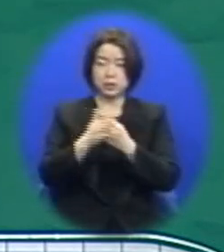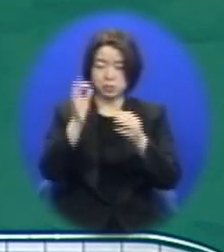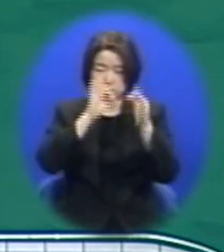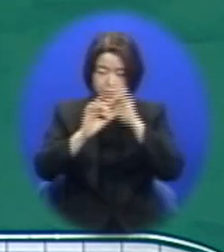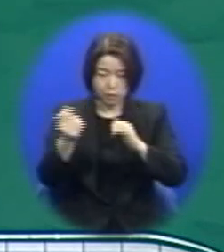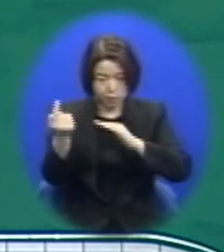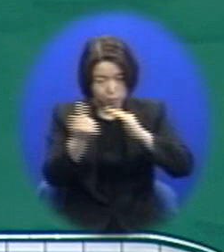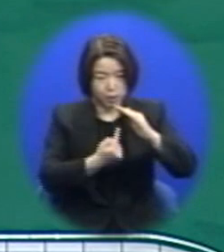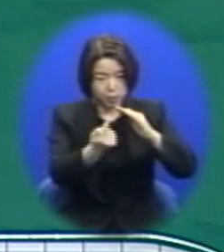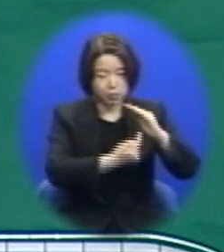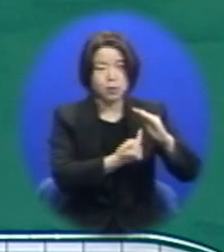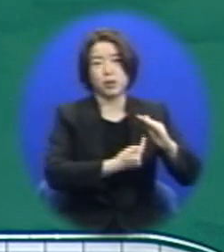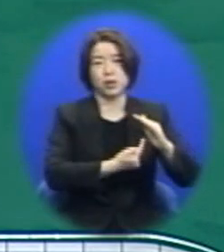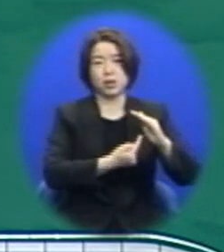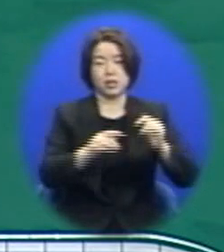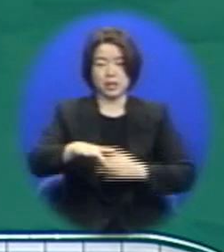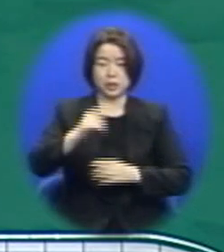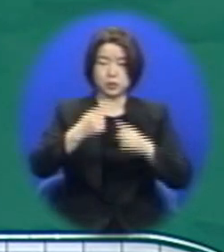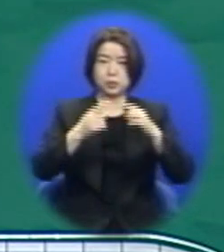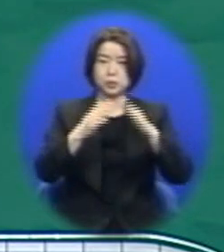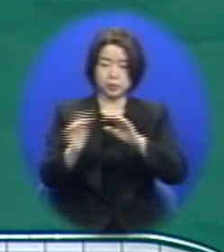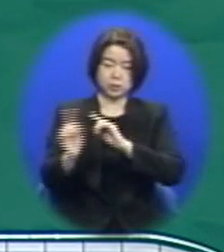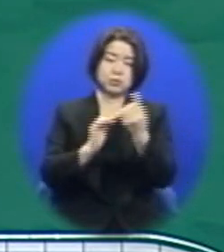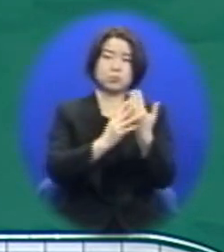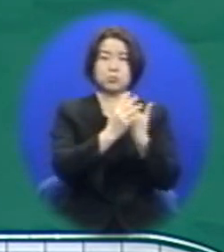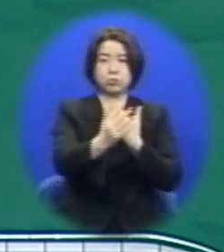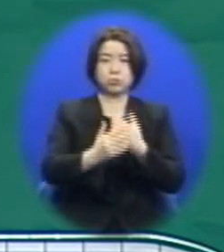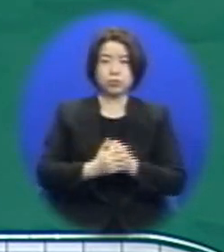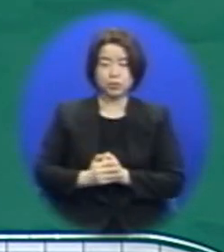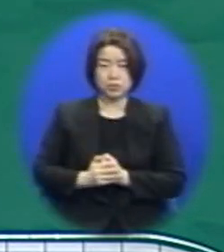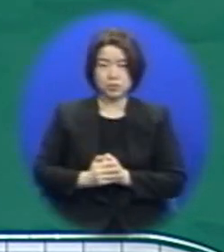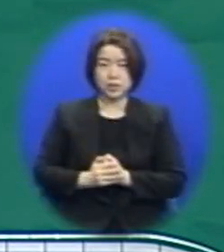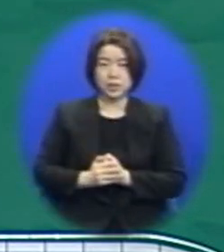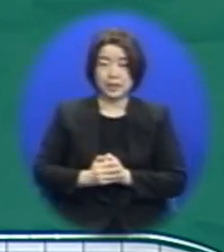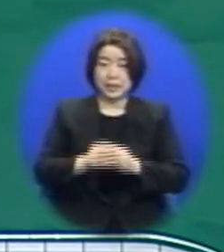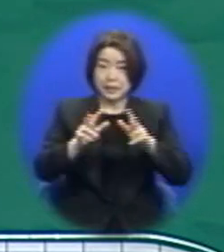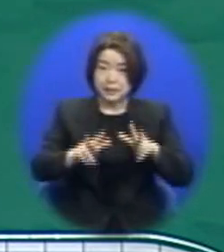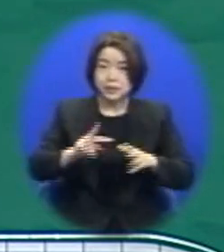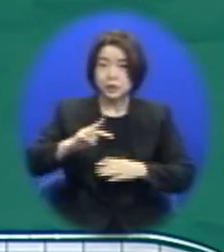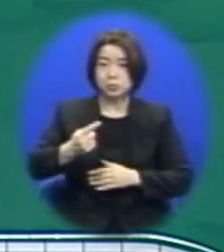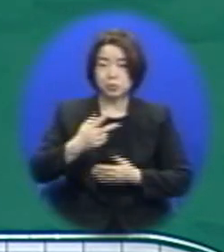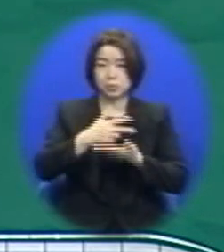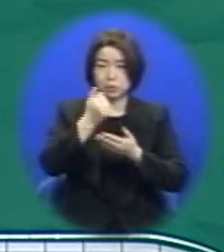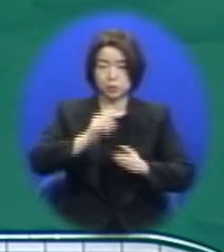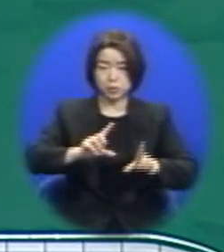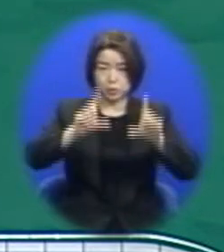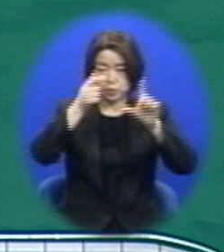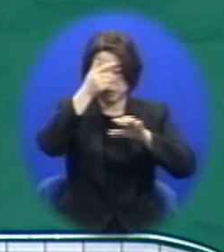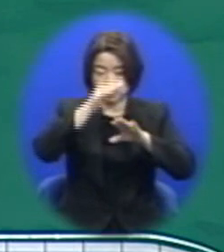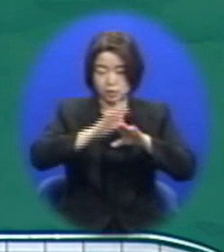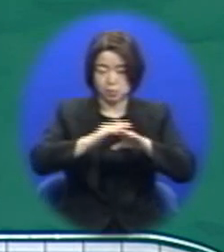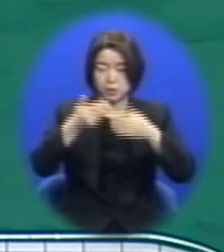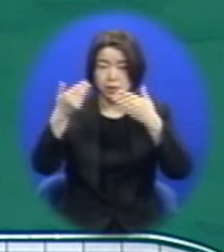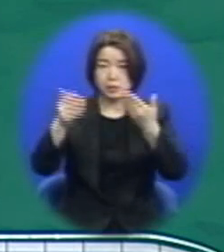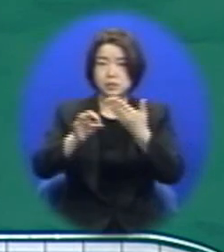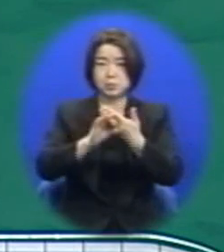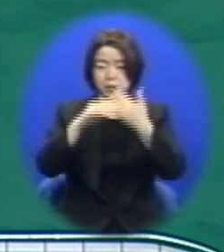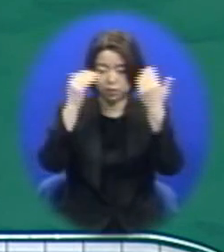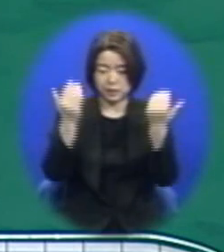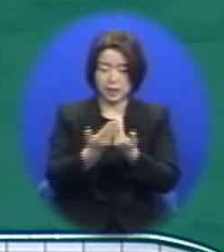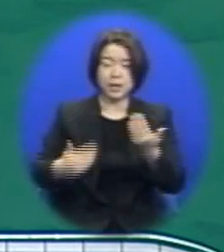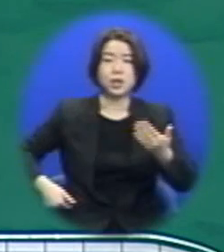초대교회의 부흥이었어요. 지금도 우리가 주일 예배 드리면 우리 다 회개합니다.